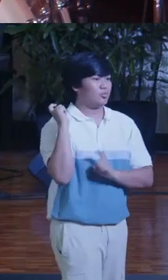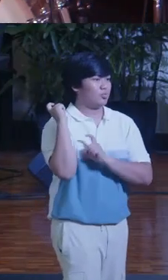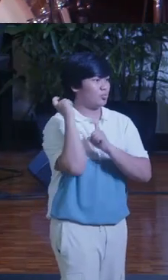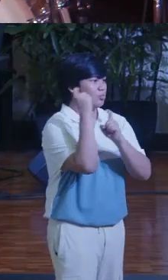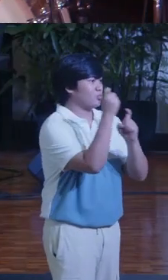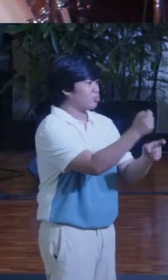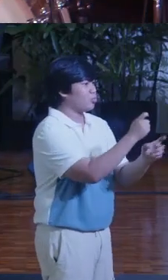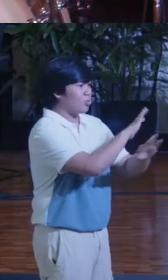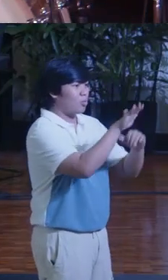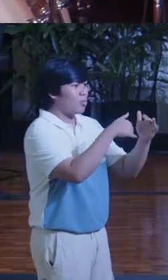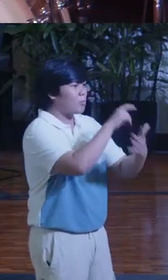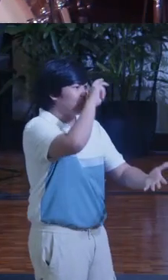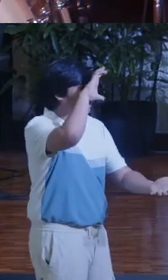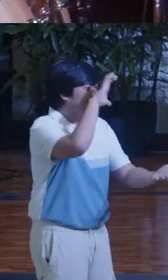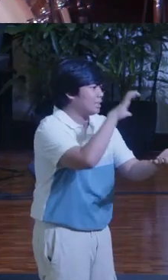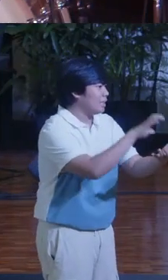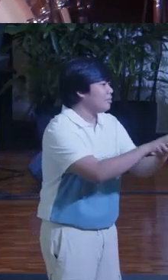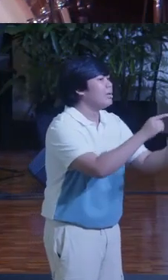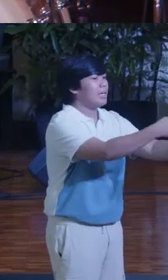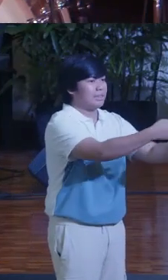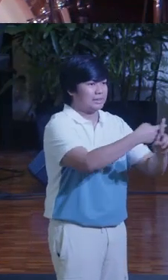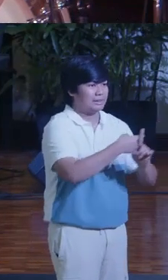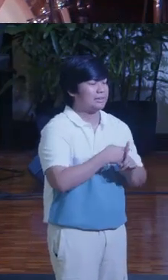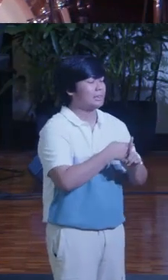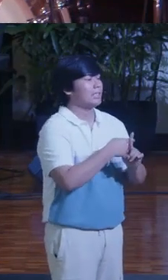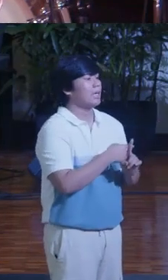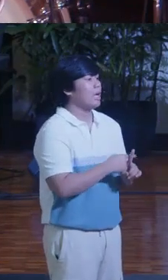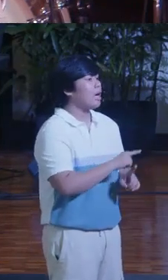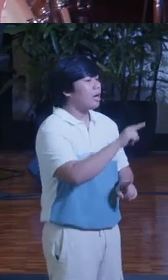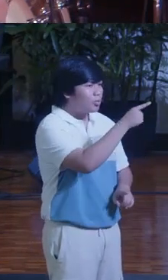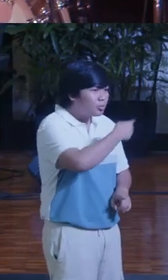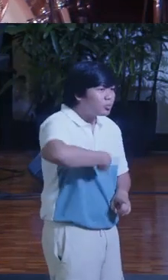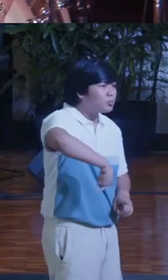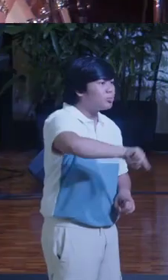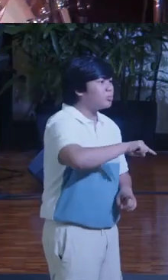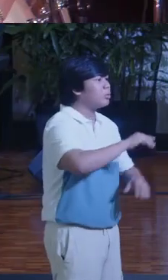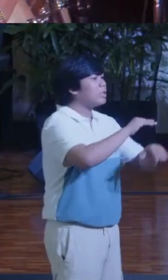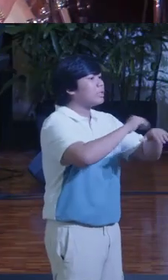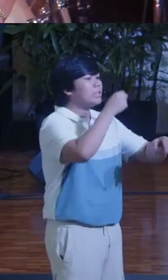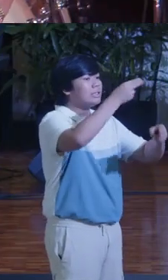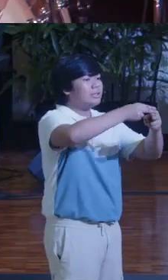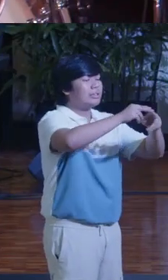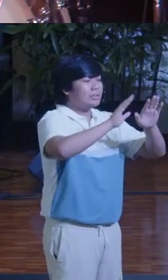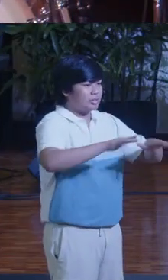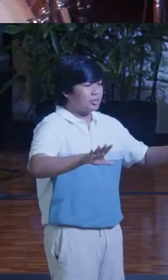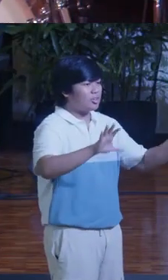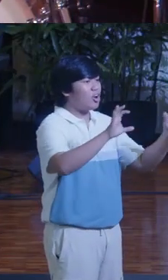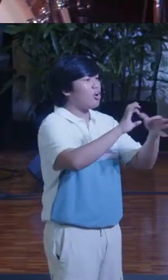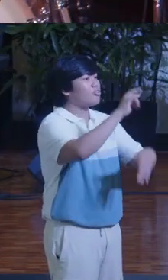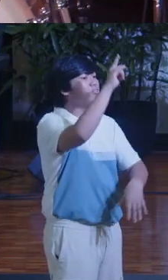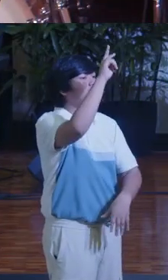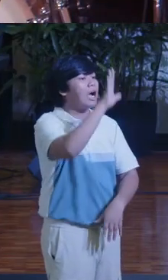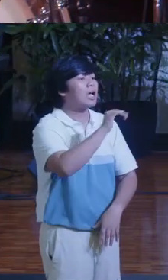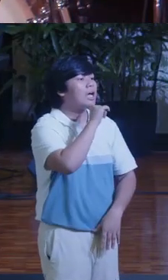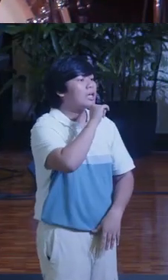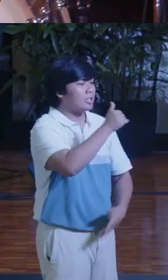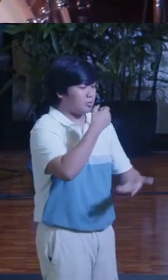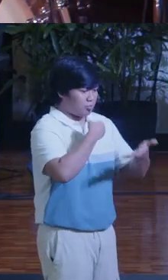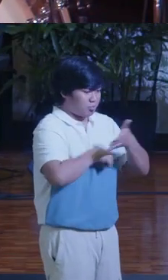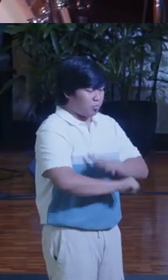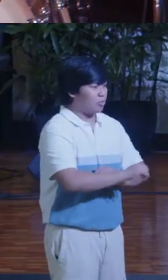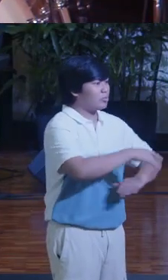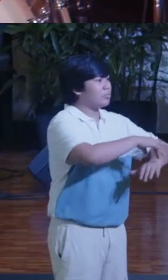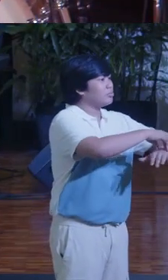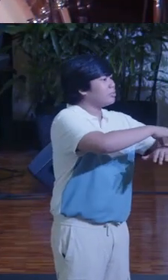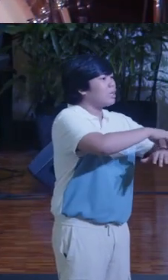who believe, to them who received, they are given the privilege to be called the children of God. Children not born of the flesh, not